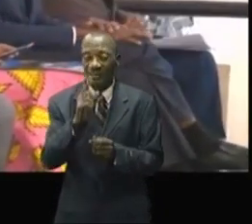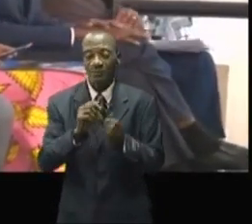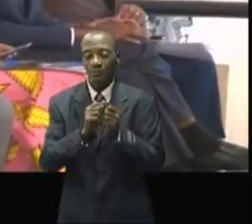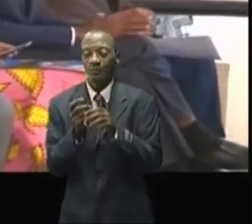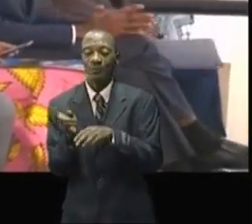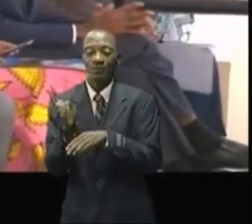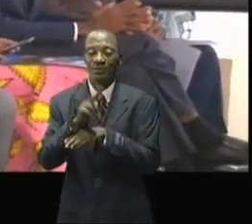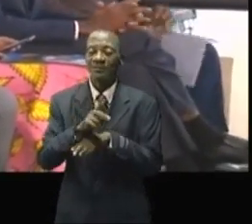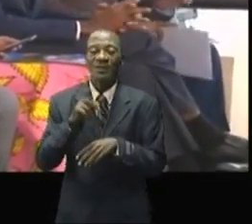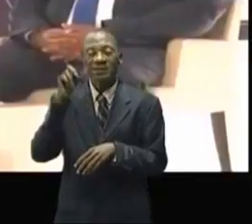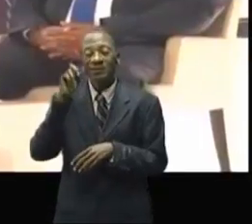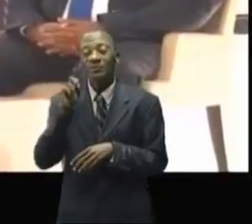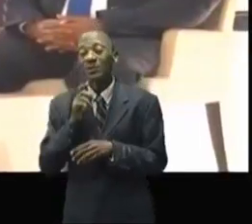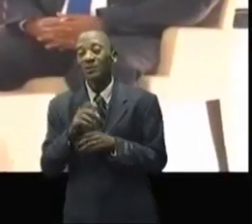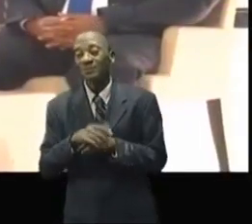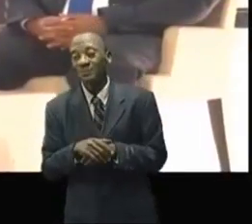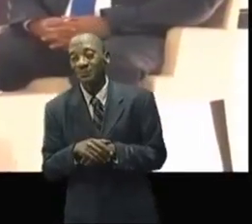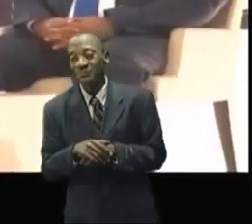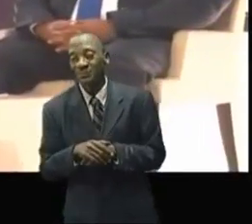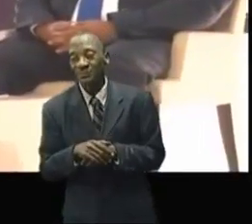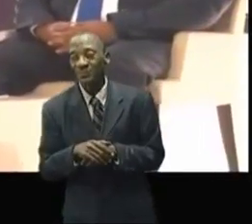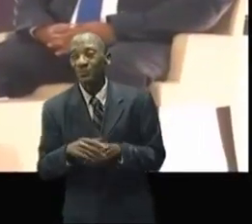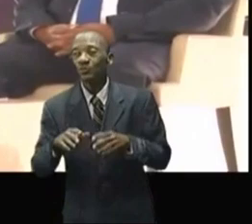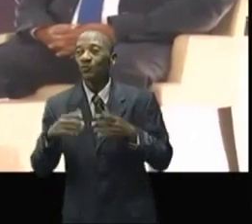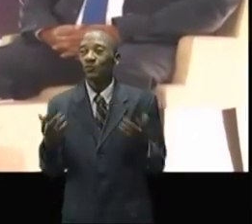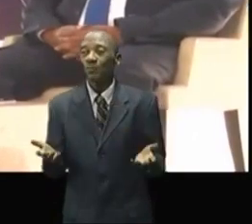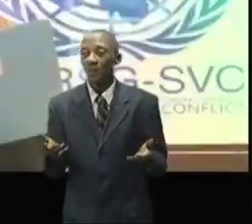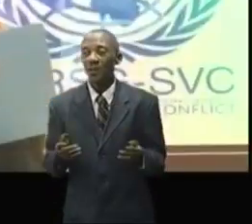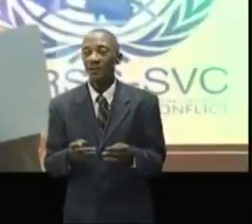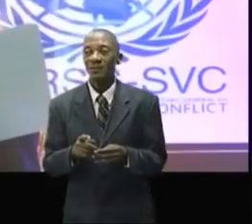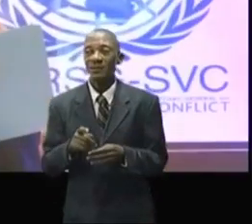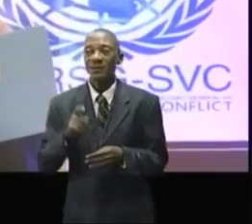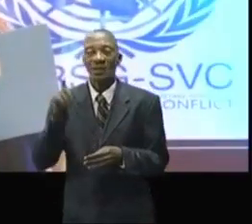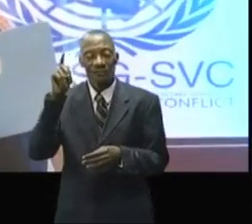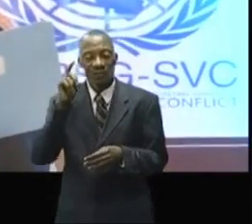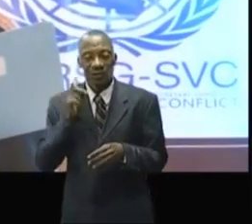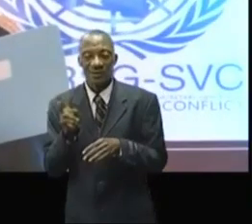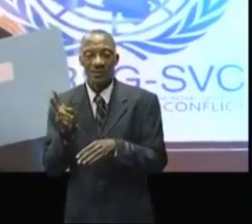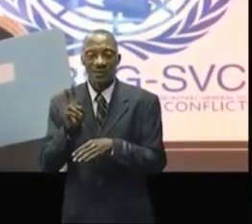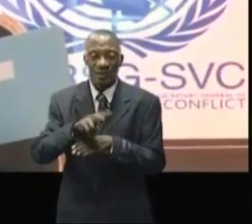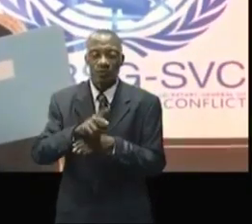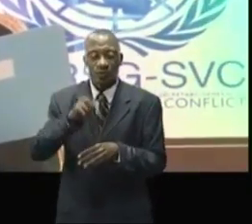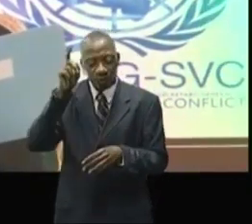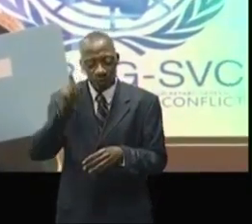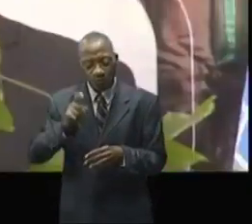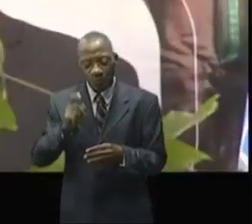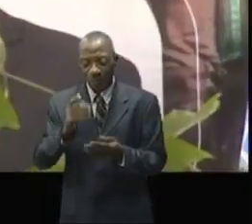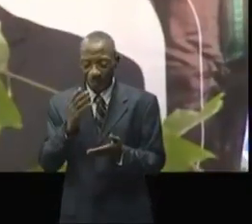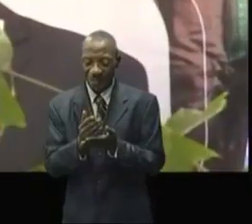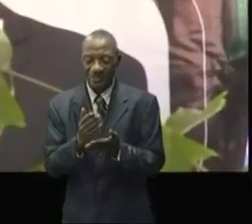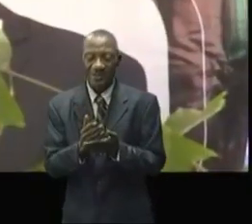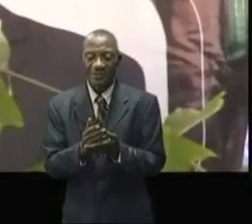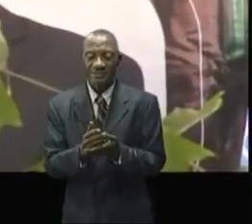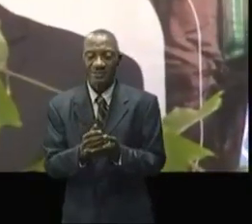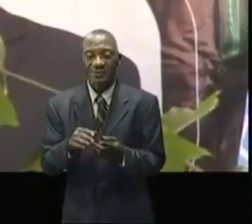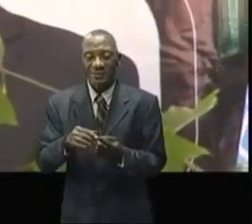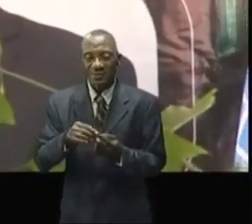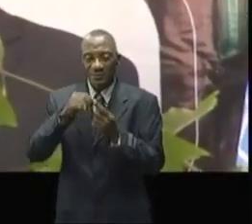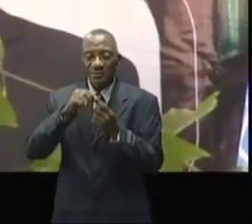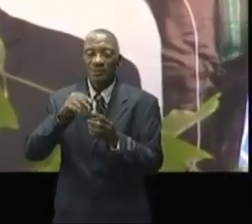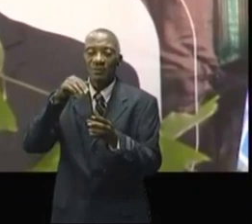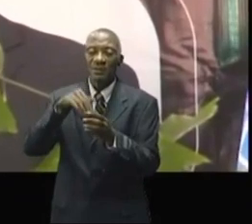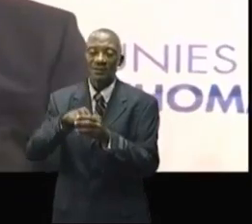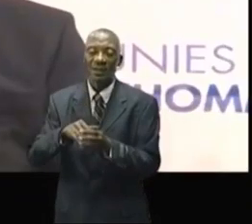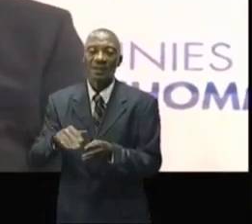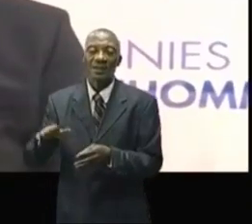la représentante spéciale du secrétaire général des Nations Unies en charge des violences sexuelles en zone des conflits ainsi que quelques